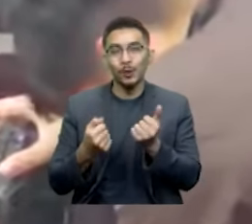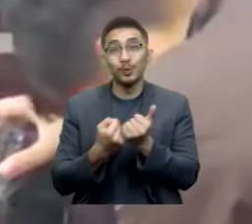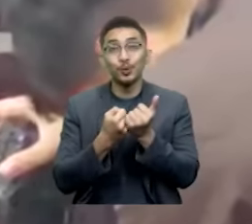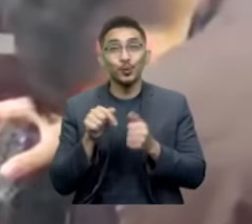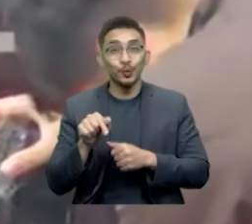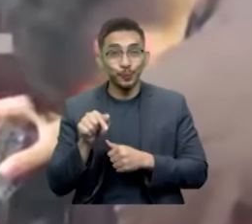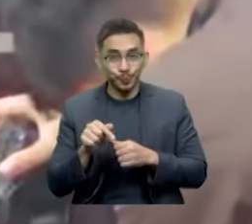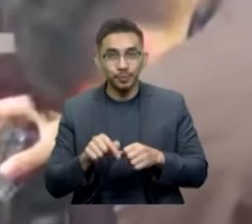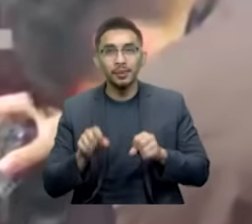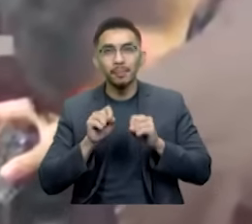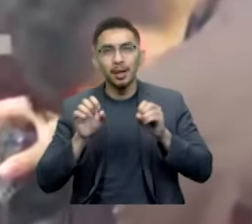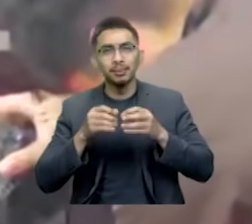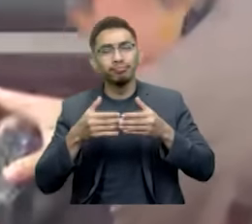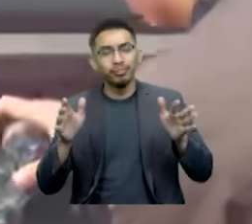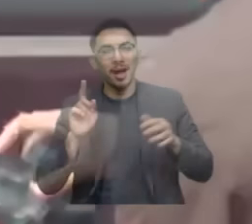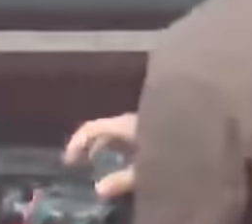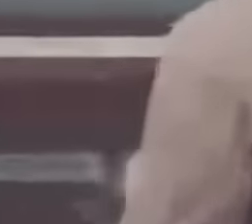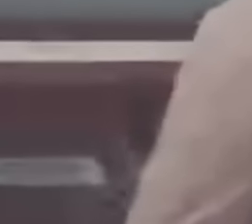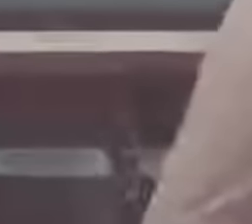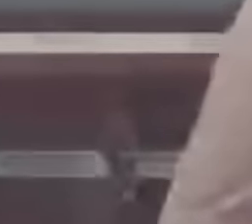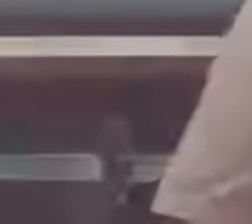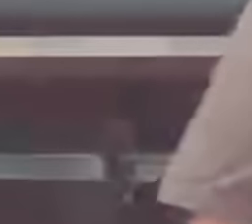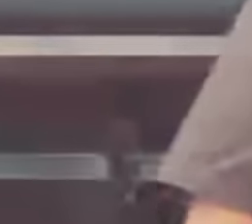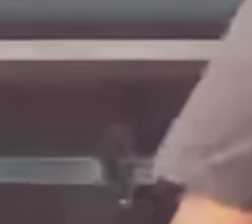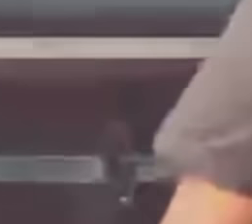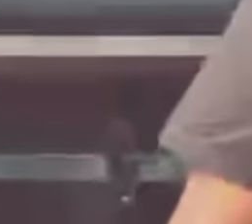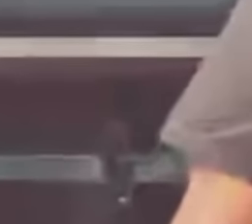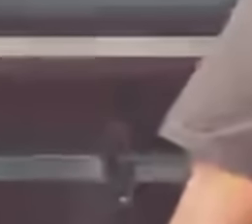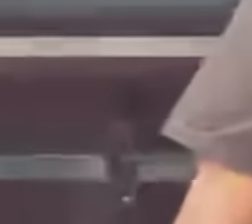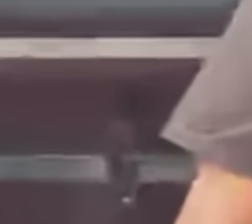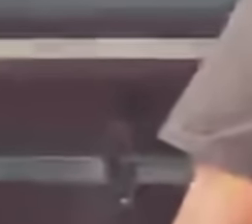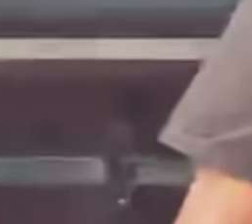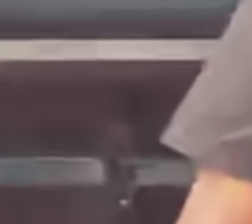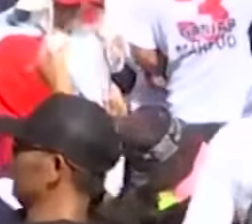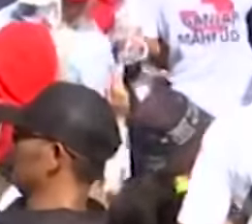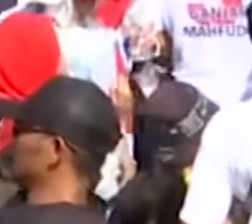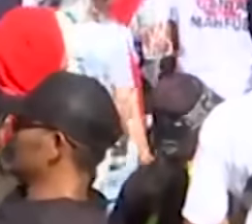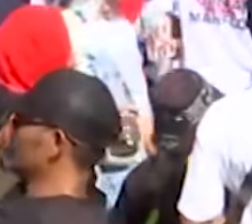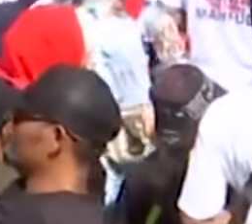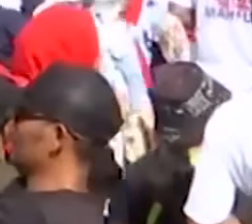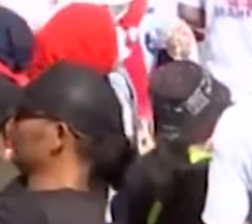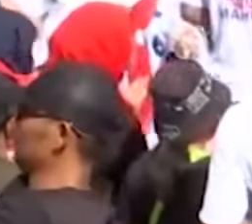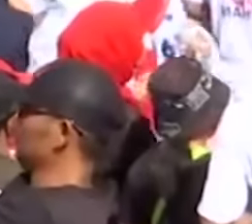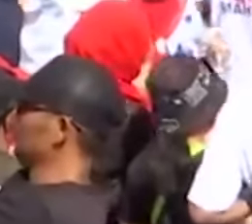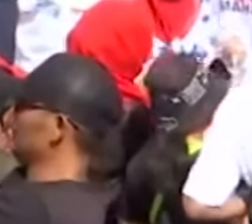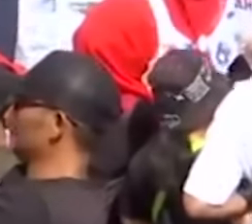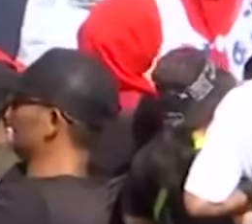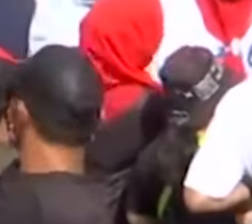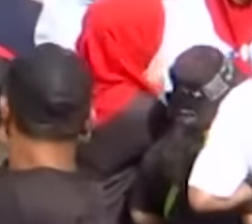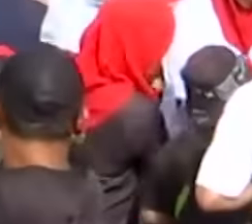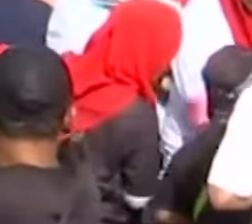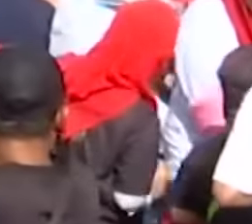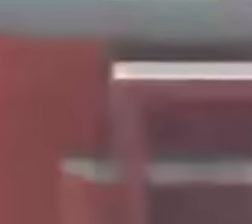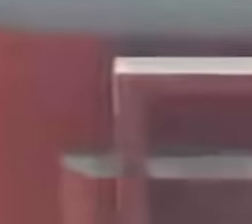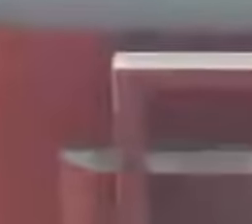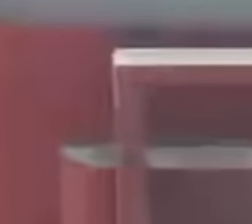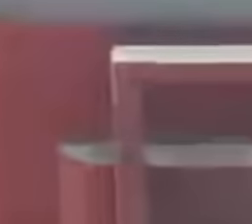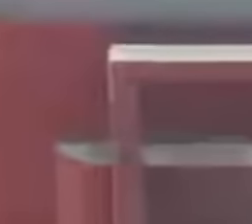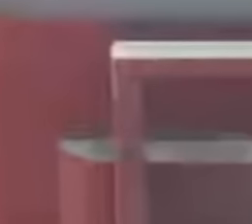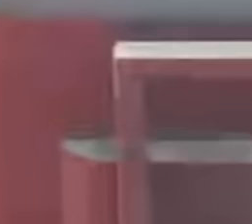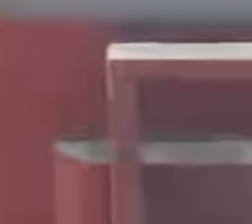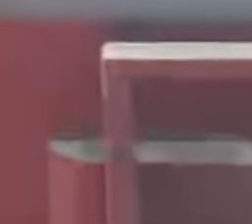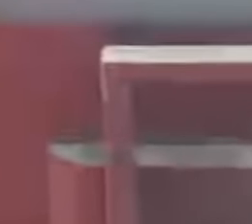Kampanye terbuka juga dimeriahkan dengan penampilan musisi papan atas, termasuk grup band Kotak dan Slank yang tampil memukau di